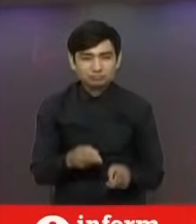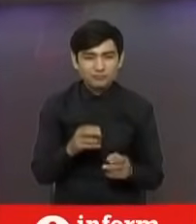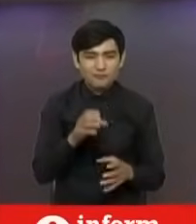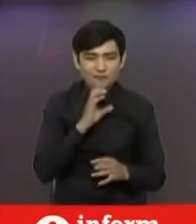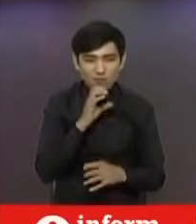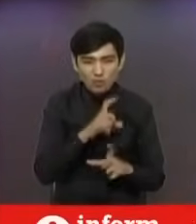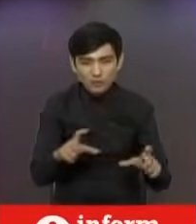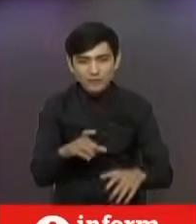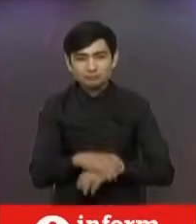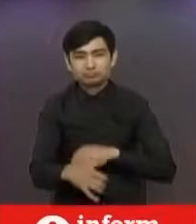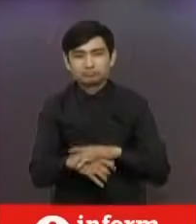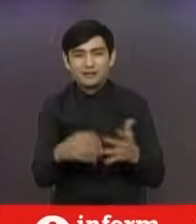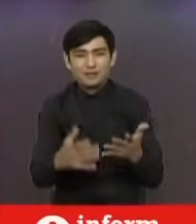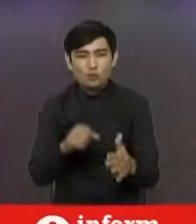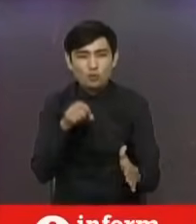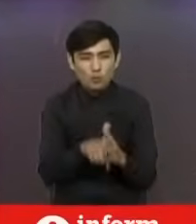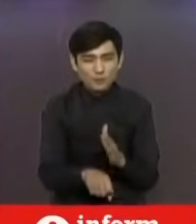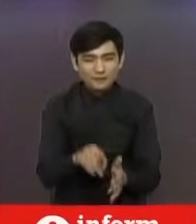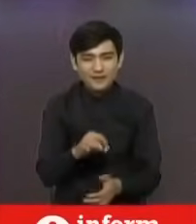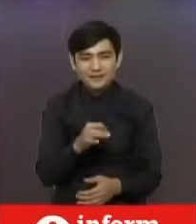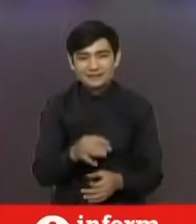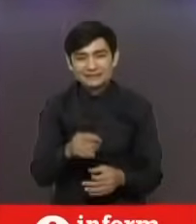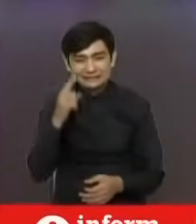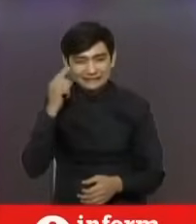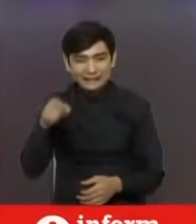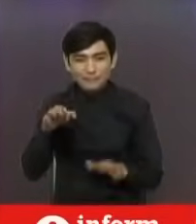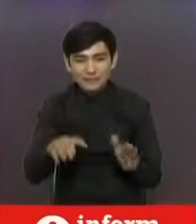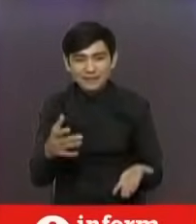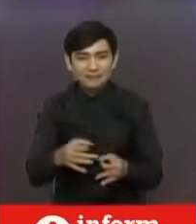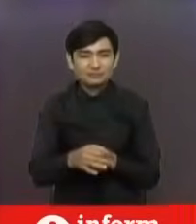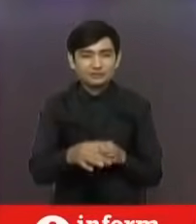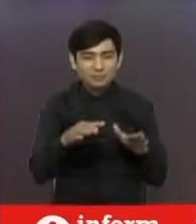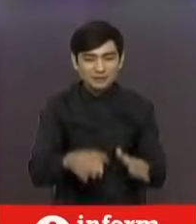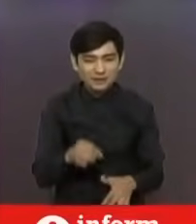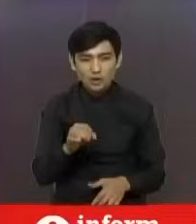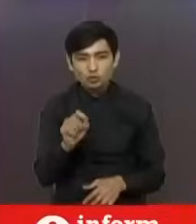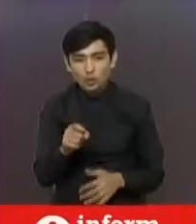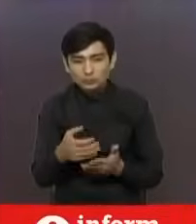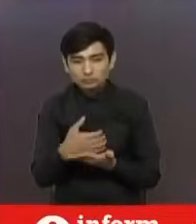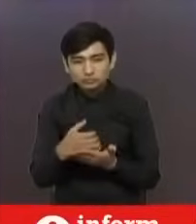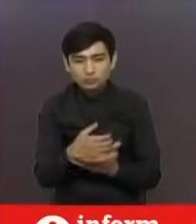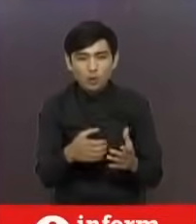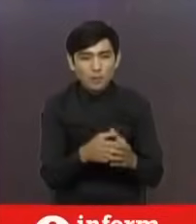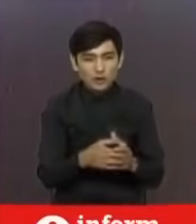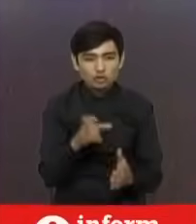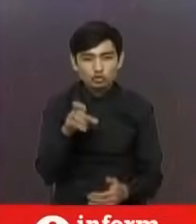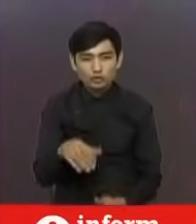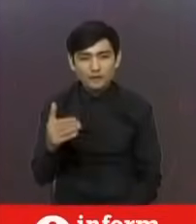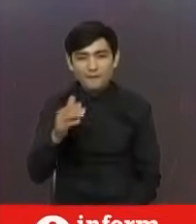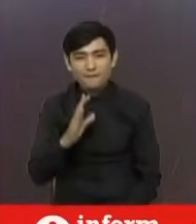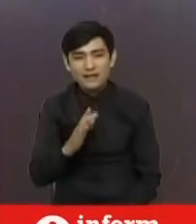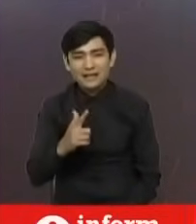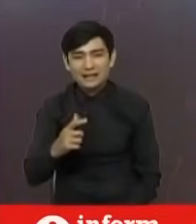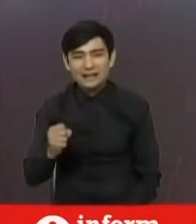и убийствах как в Кыргызстане, так и за его пределами. По данным следствия, со счетов золотодобывающей компании ВГК,